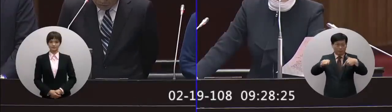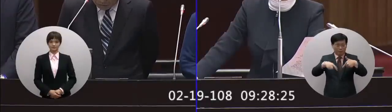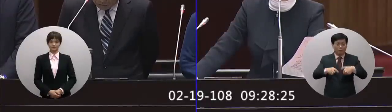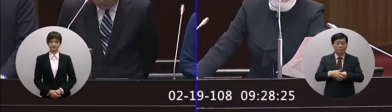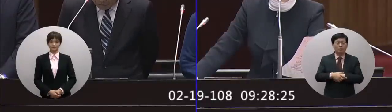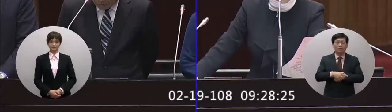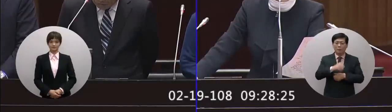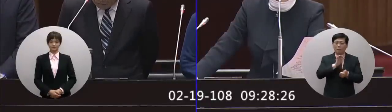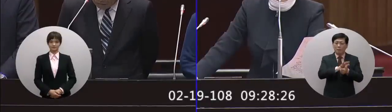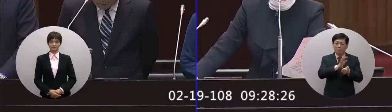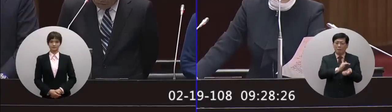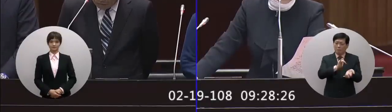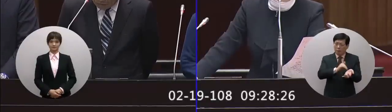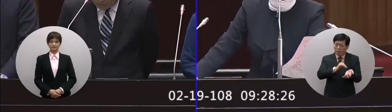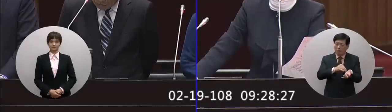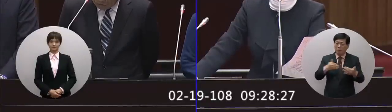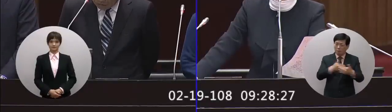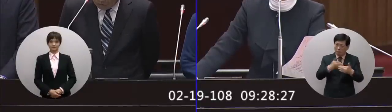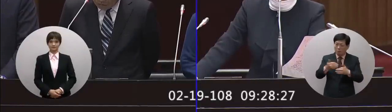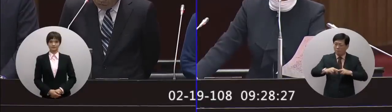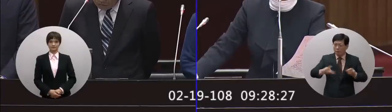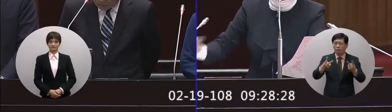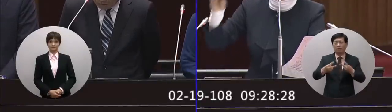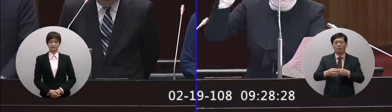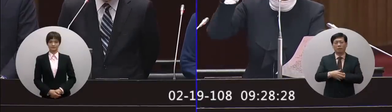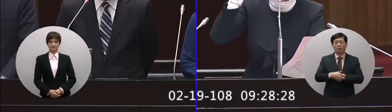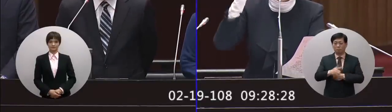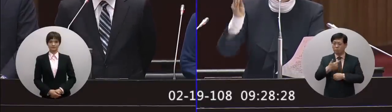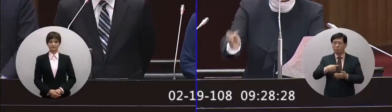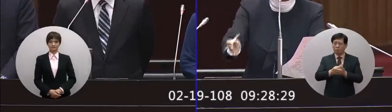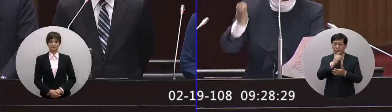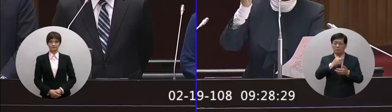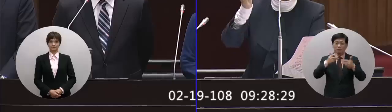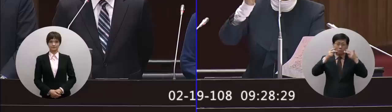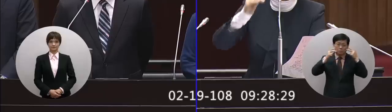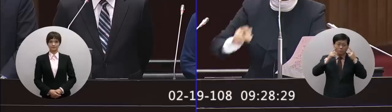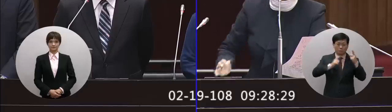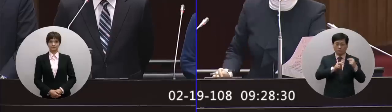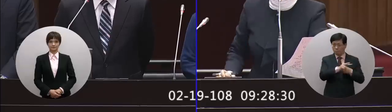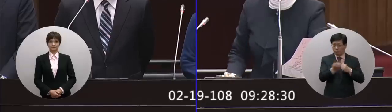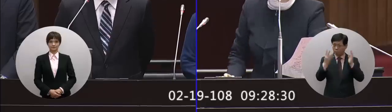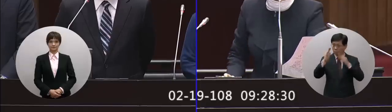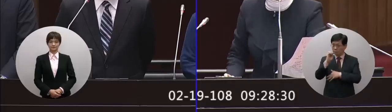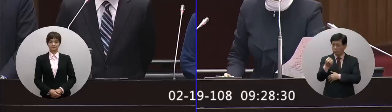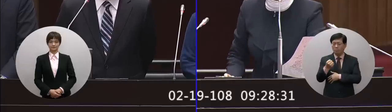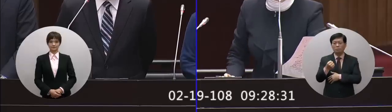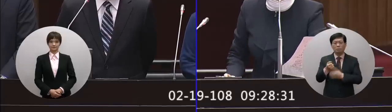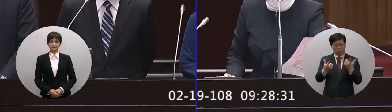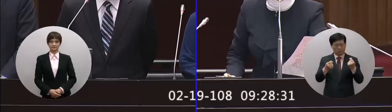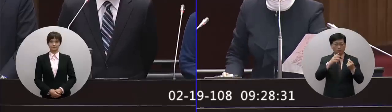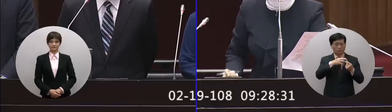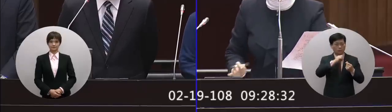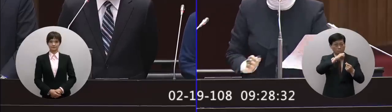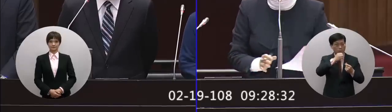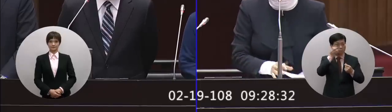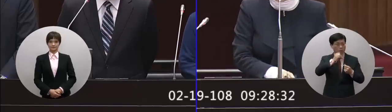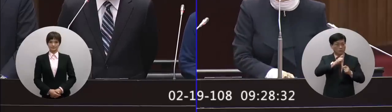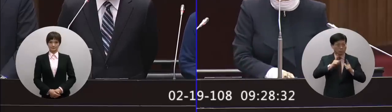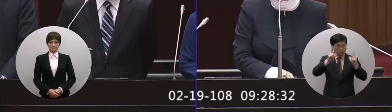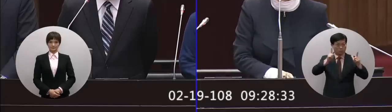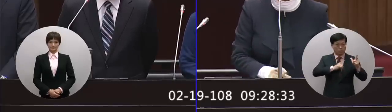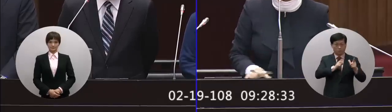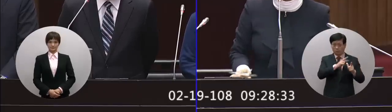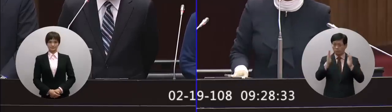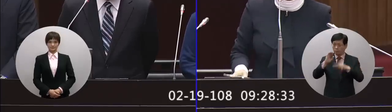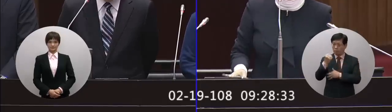还有医疗环境改善，我相信这不仅仅只是原住民的转型正义，这也是花东居民的转型